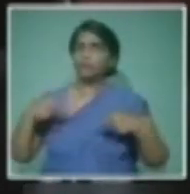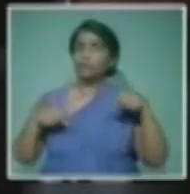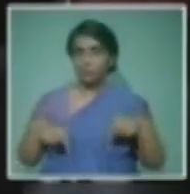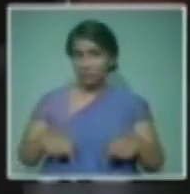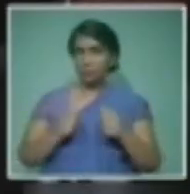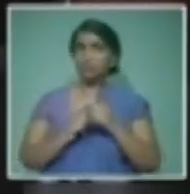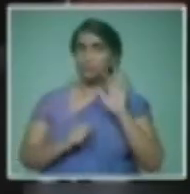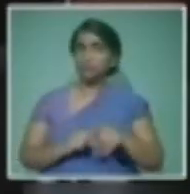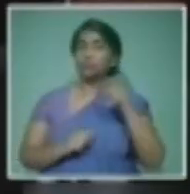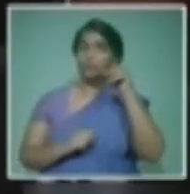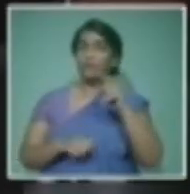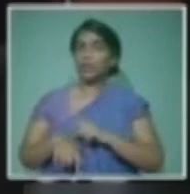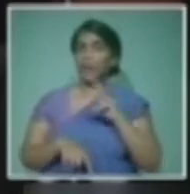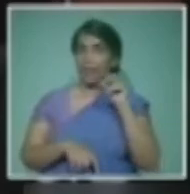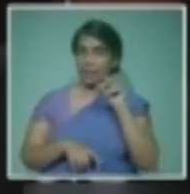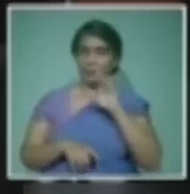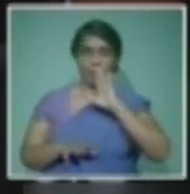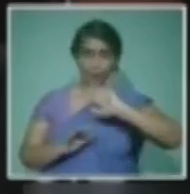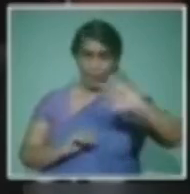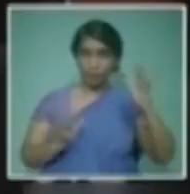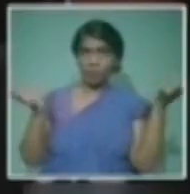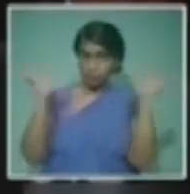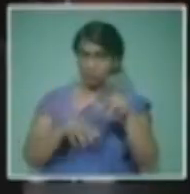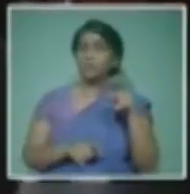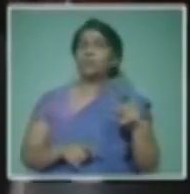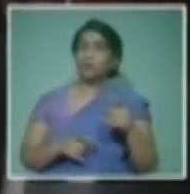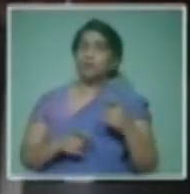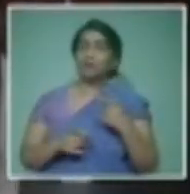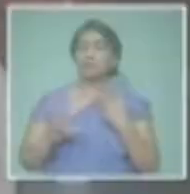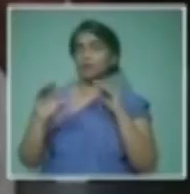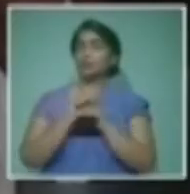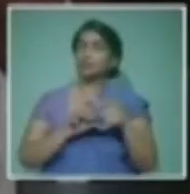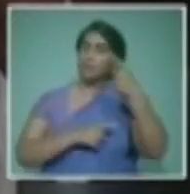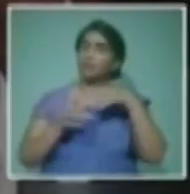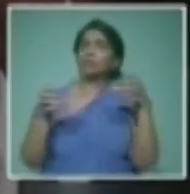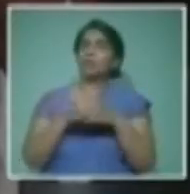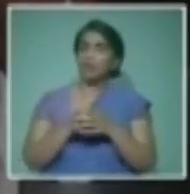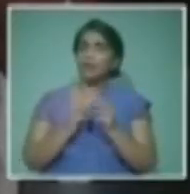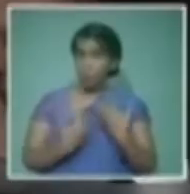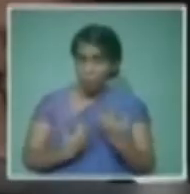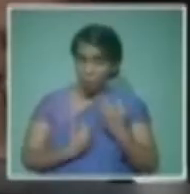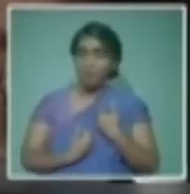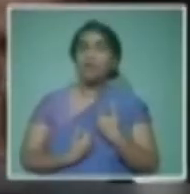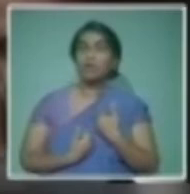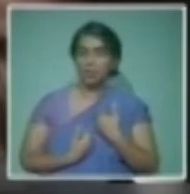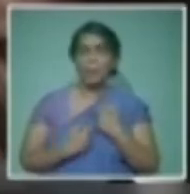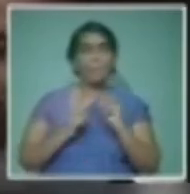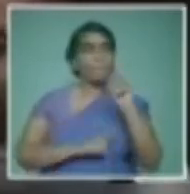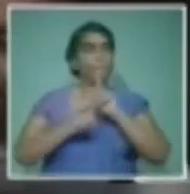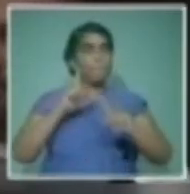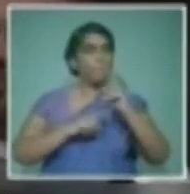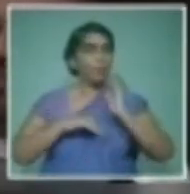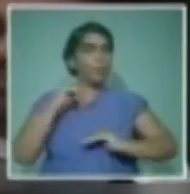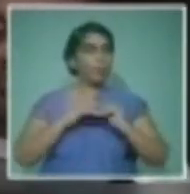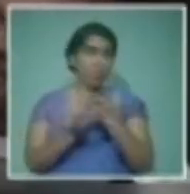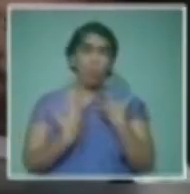करमु ओबतुमा एकोल्लहाट अपि केंदवान्ने इन्नम अपि सहभागी वेला ओक्कोम मे आरंभयक् करमु पार्लिमेंतु क्रमे